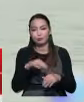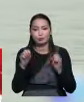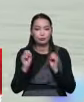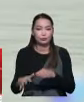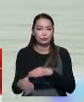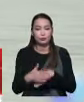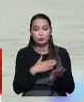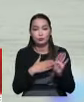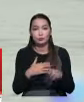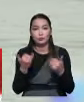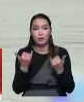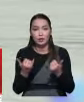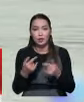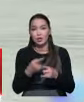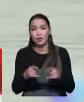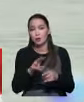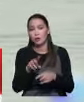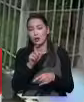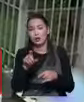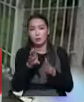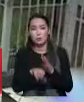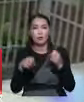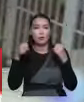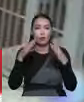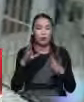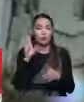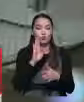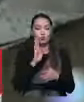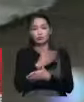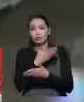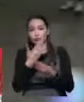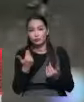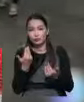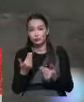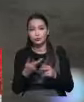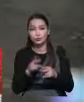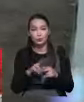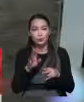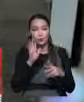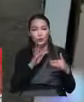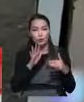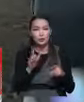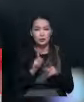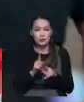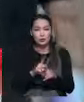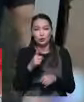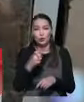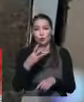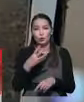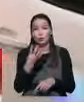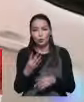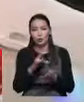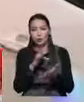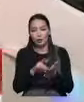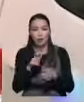кеткен. Қазір жарты миллиондай адам жарықсыз, ауыз сусыз отыр. Топан судан бас аяғы 134 қала